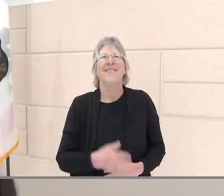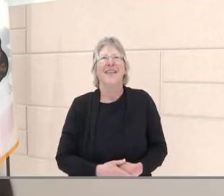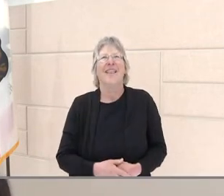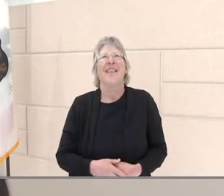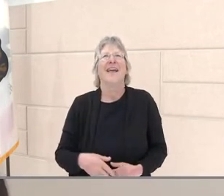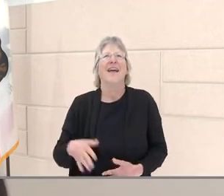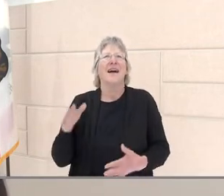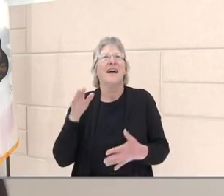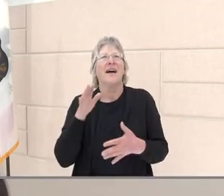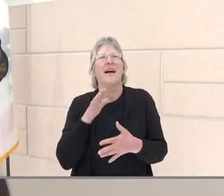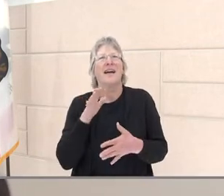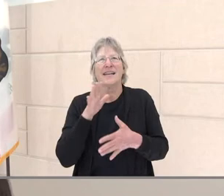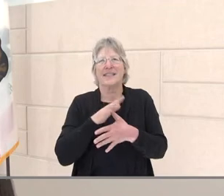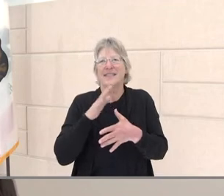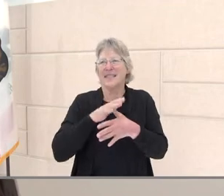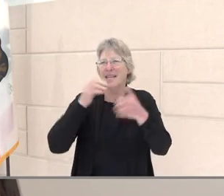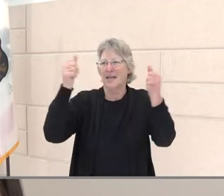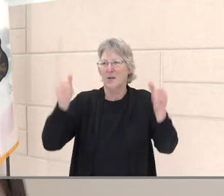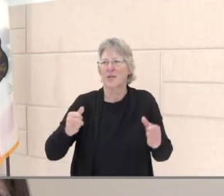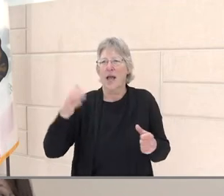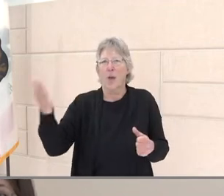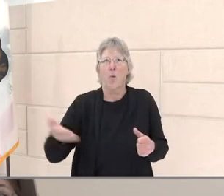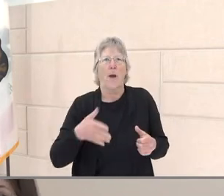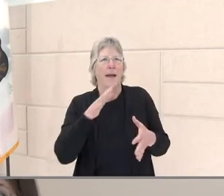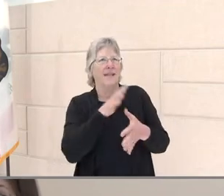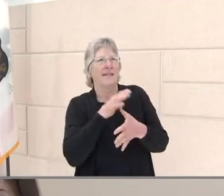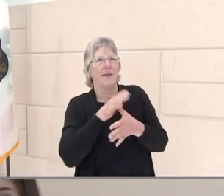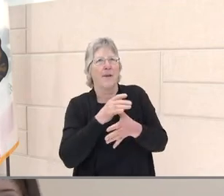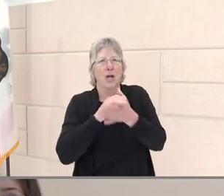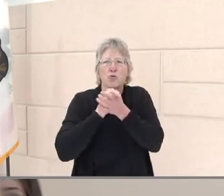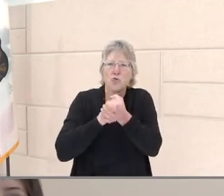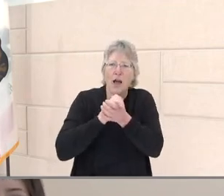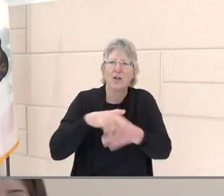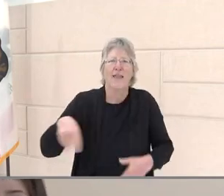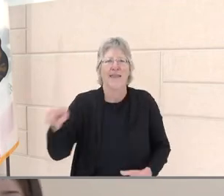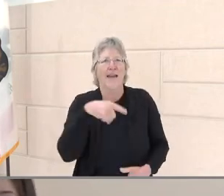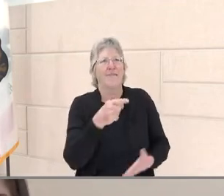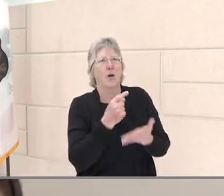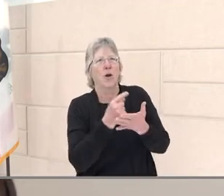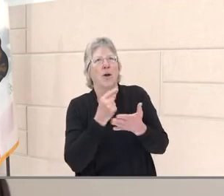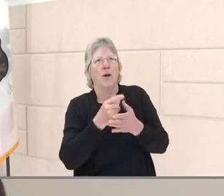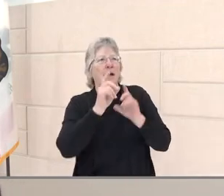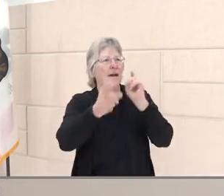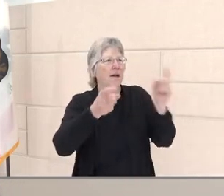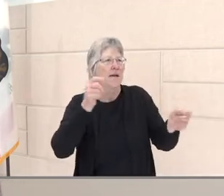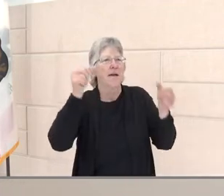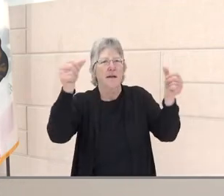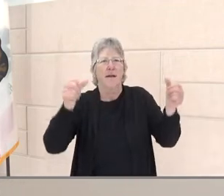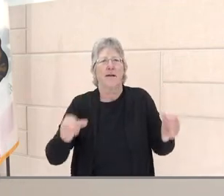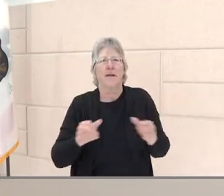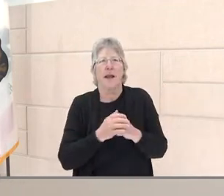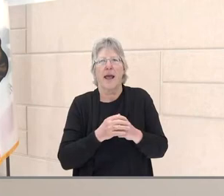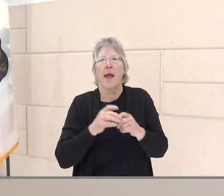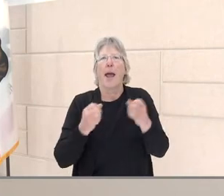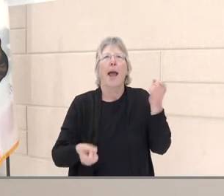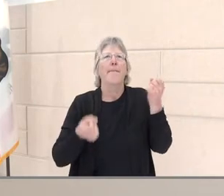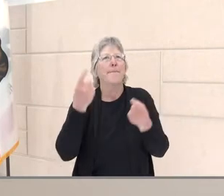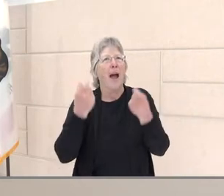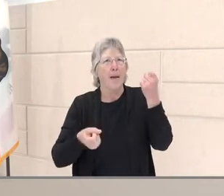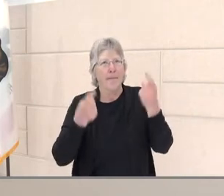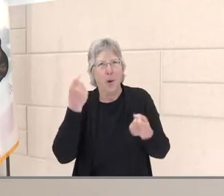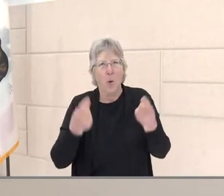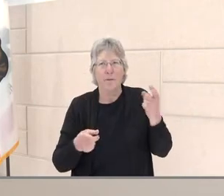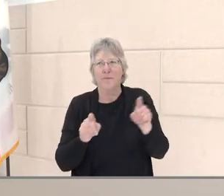ងអាវពាក់ផងហើយយើងក៏ស្វាគមន៍ចំពោះសិស្សថ្នាក់ទី12អបអរសាទរចំពោះគេដែលនឹងបញ្ចប់កម្ម